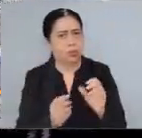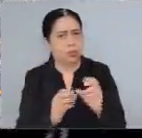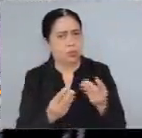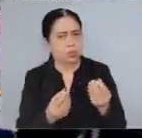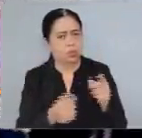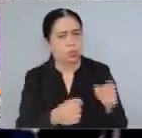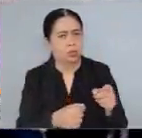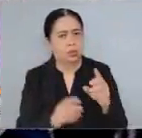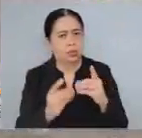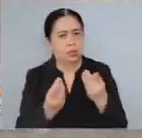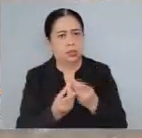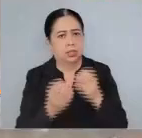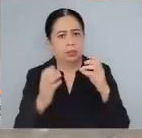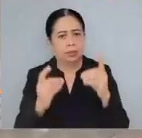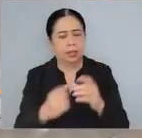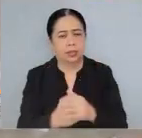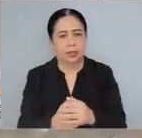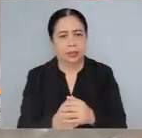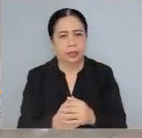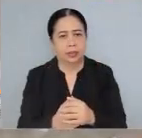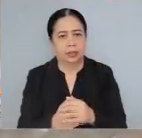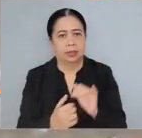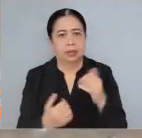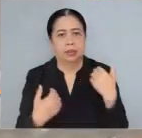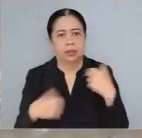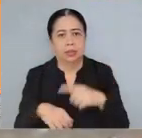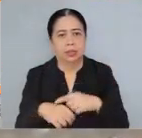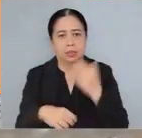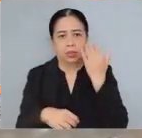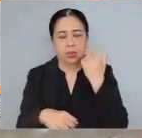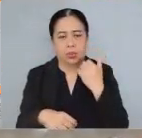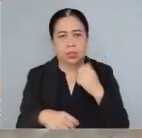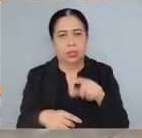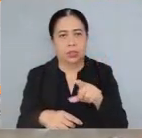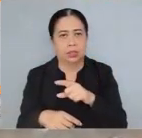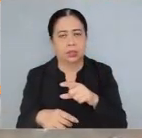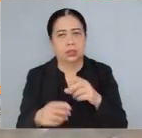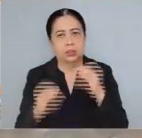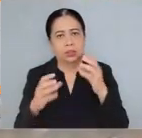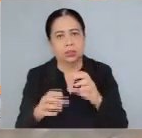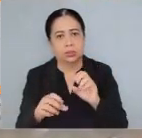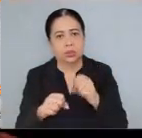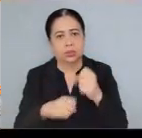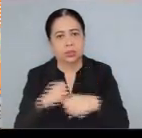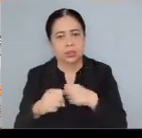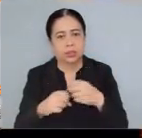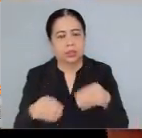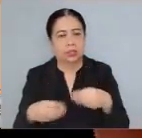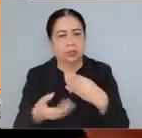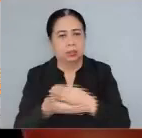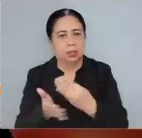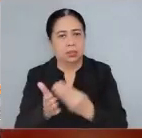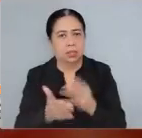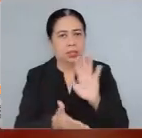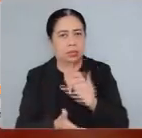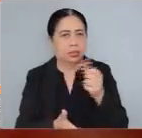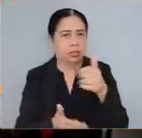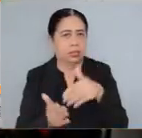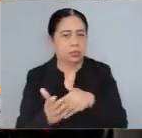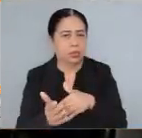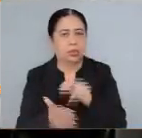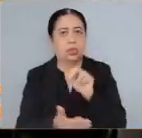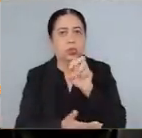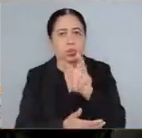DepEd. Meron pa rin tayong shortage of teachers, kaya nga yearly nabibigyan tayo sa budget ng around 10,000 new